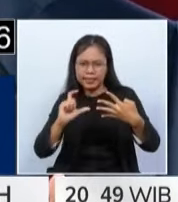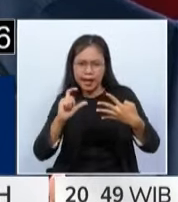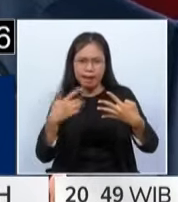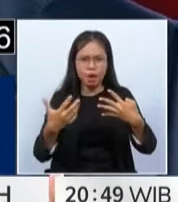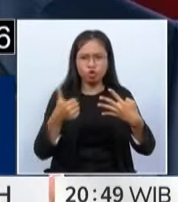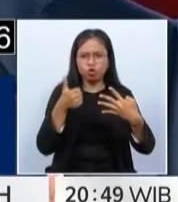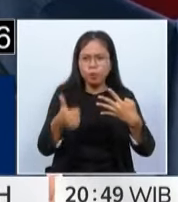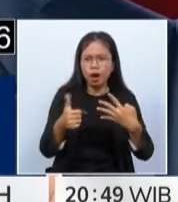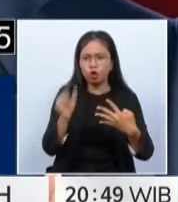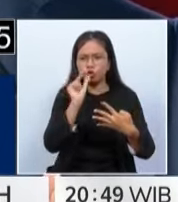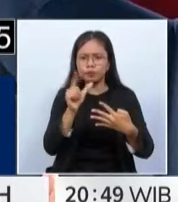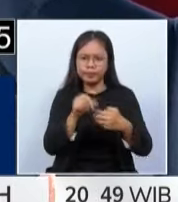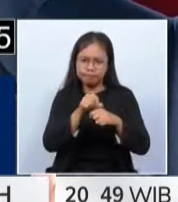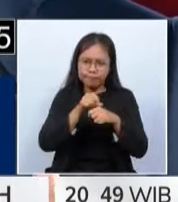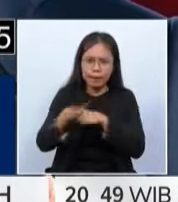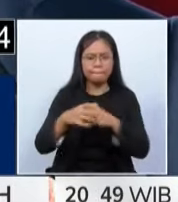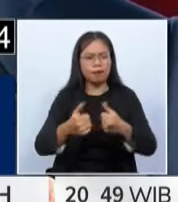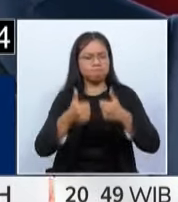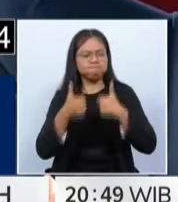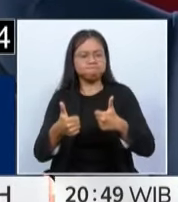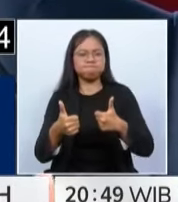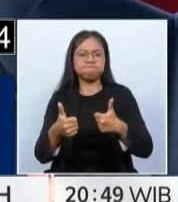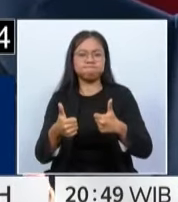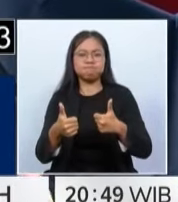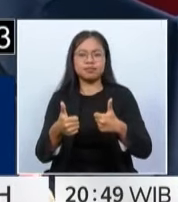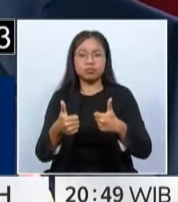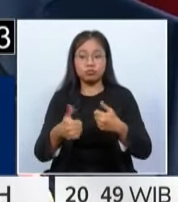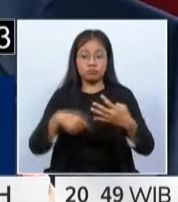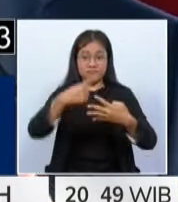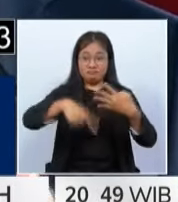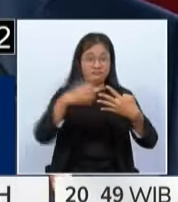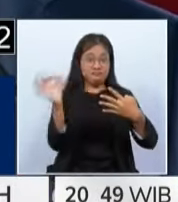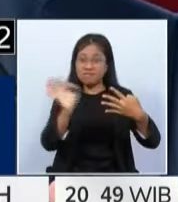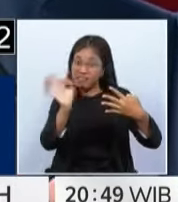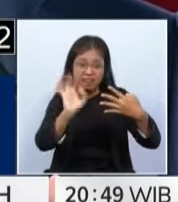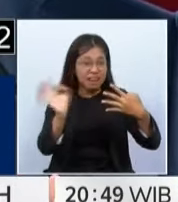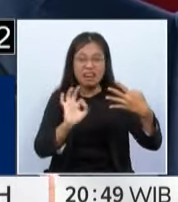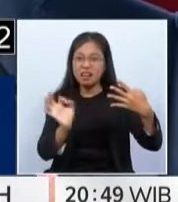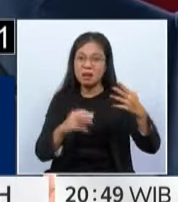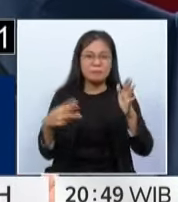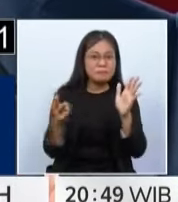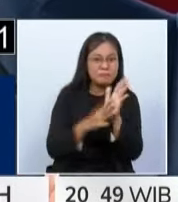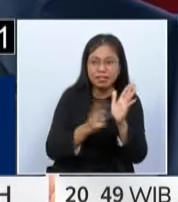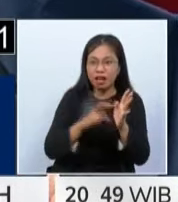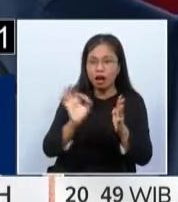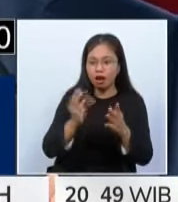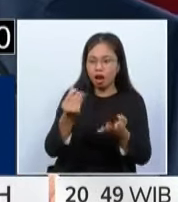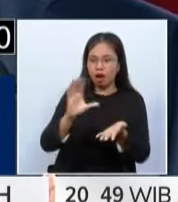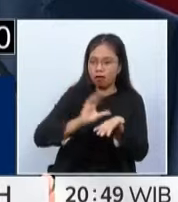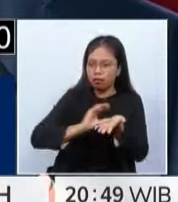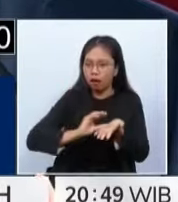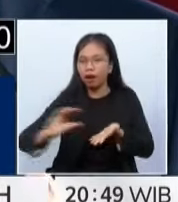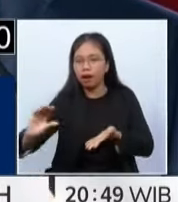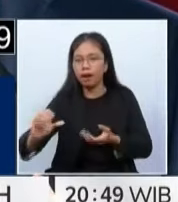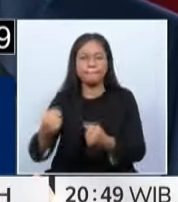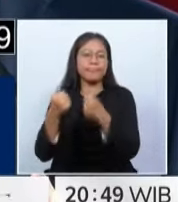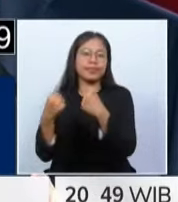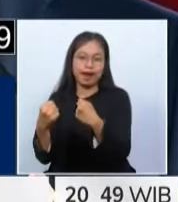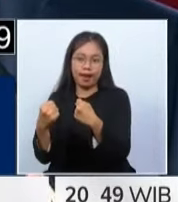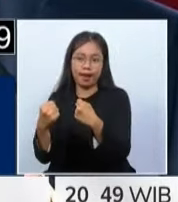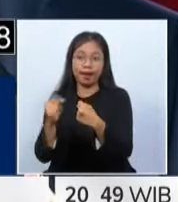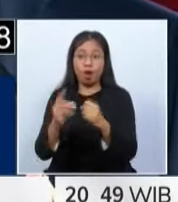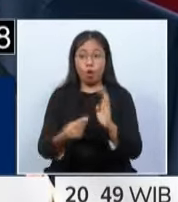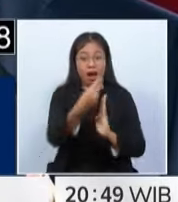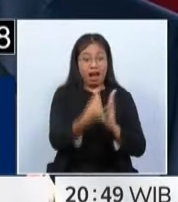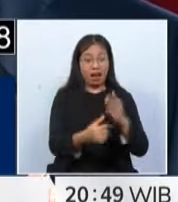pertahanan akan bisa kita alokasikan tanpa kita memiliki anggaran yang cukup maka alokasi di sini menjadi berat dan bila